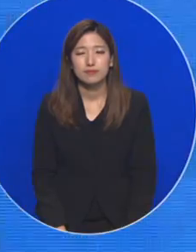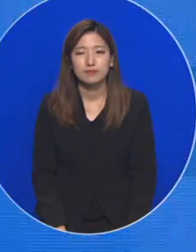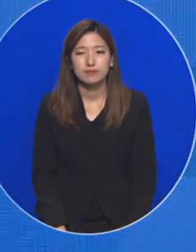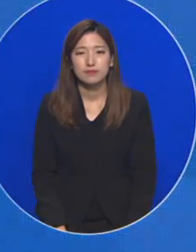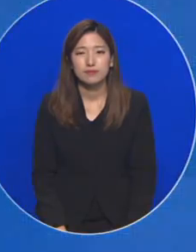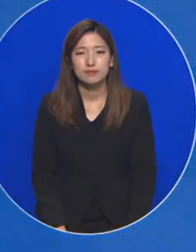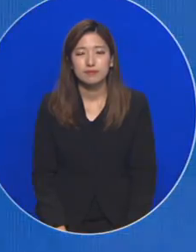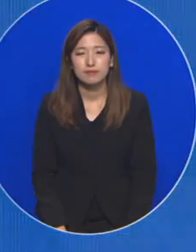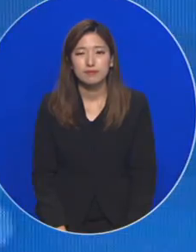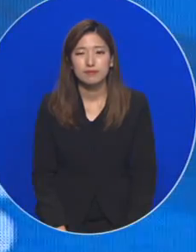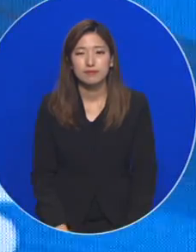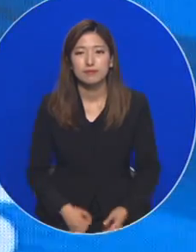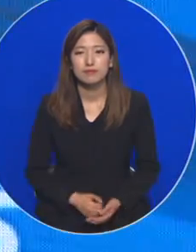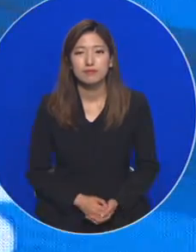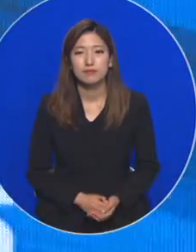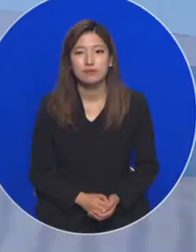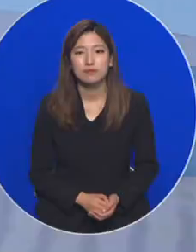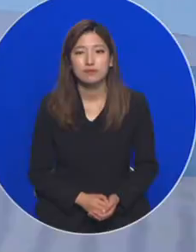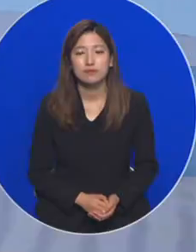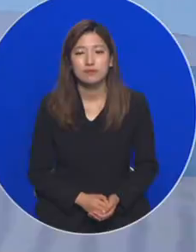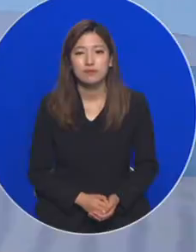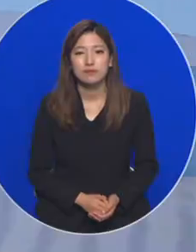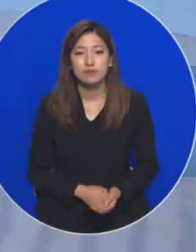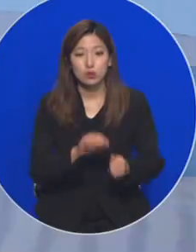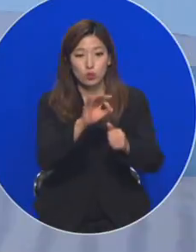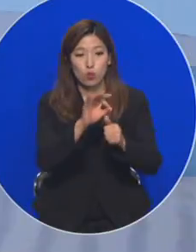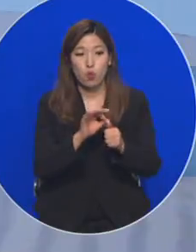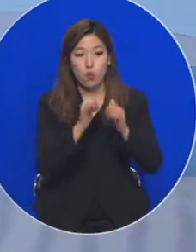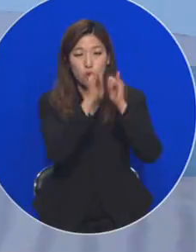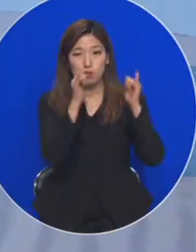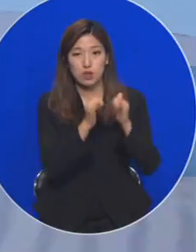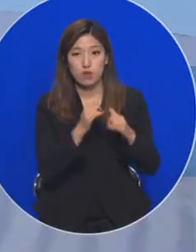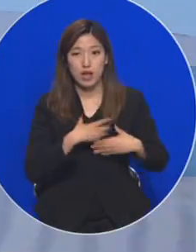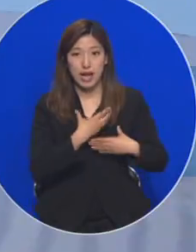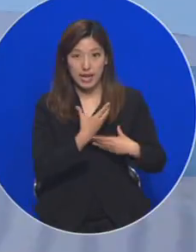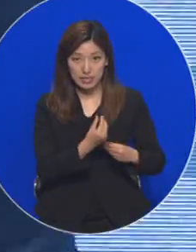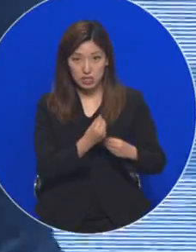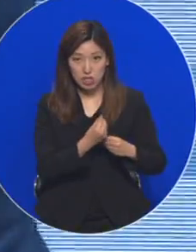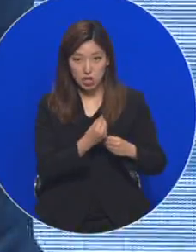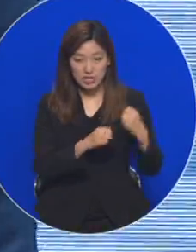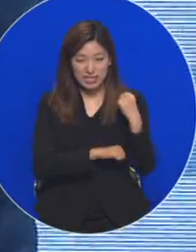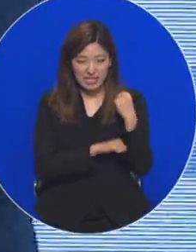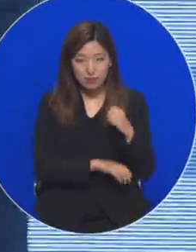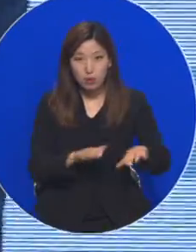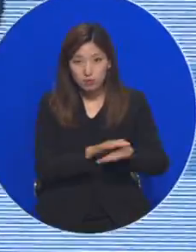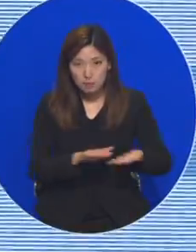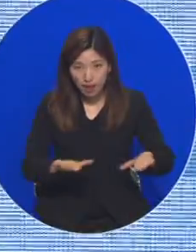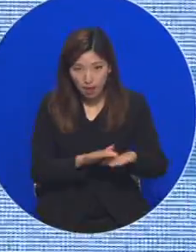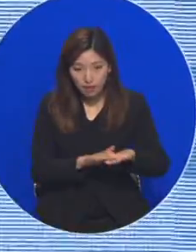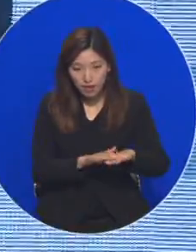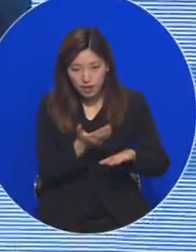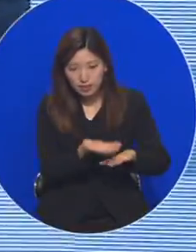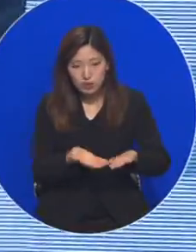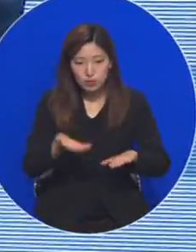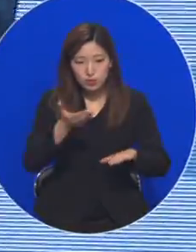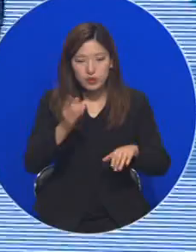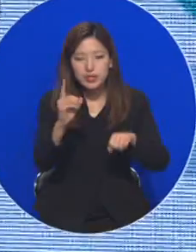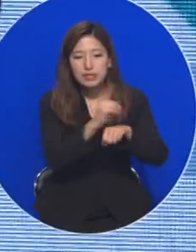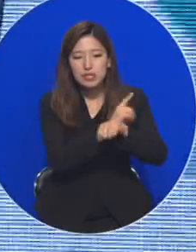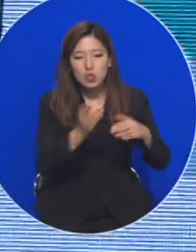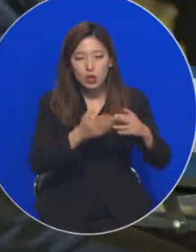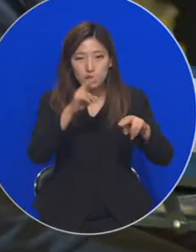한국판 u 질은 고용 사회안전망을 토대로 디지털 u 들과 그림 유지를 다 프로젝트로 추진하는 파업 입니다